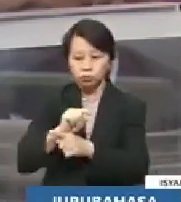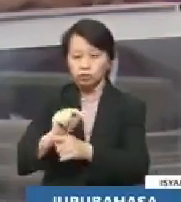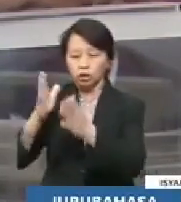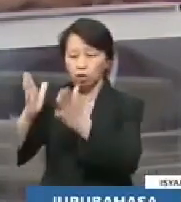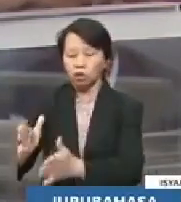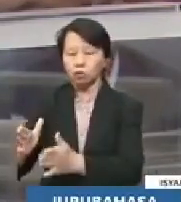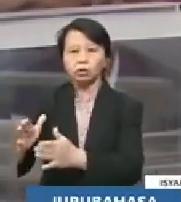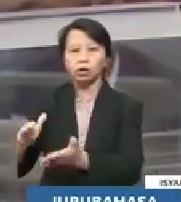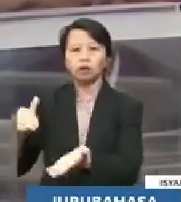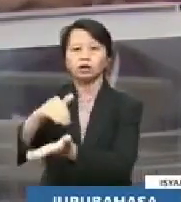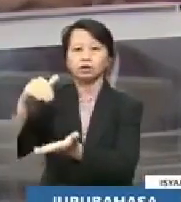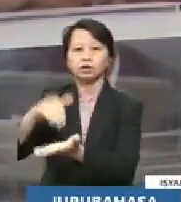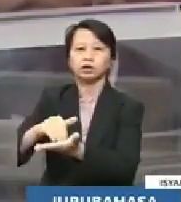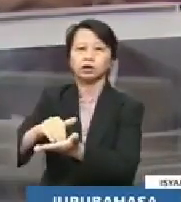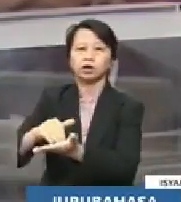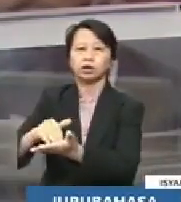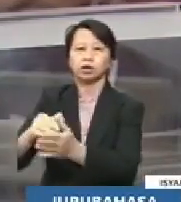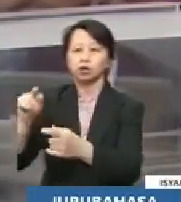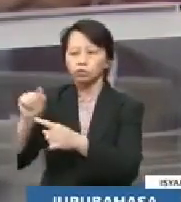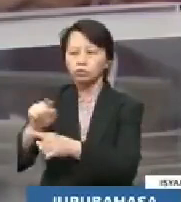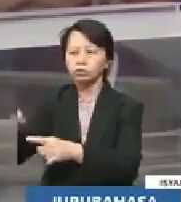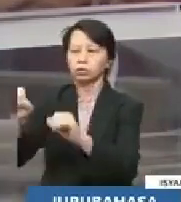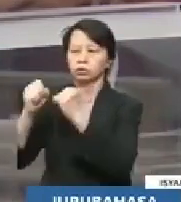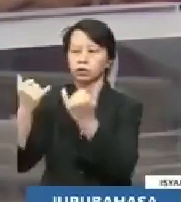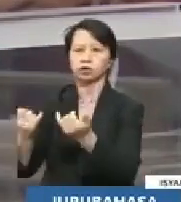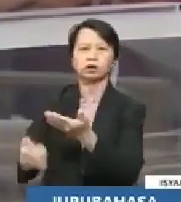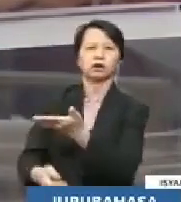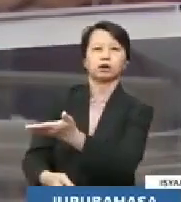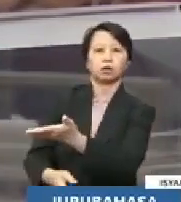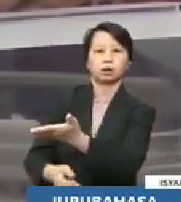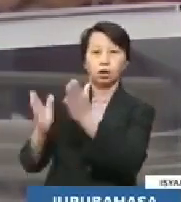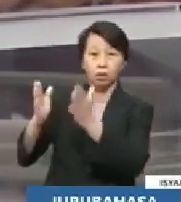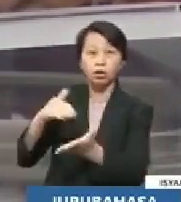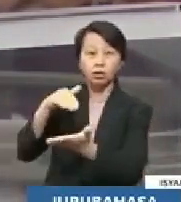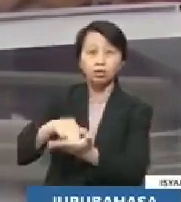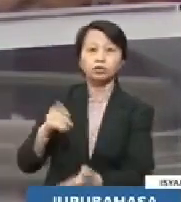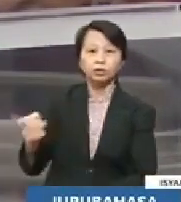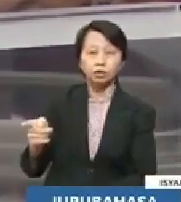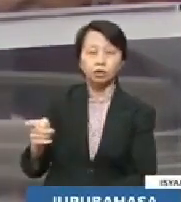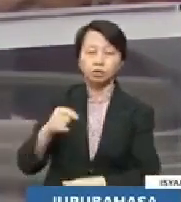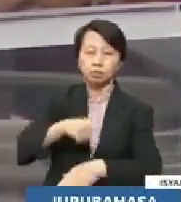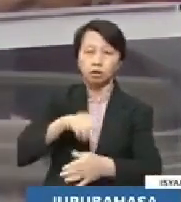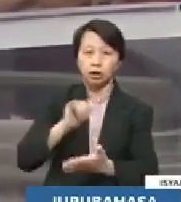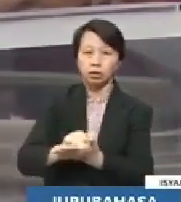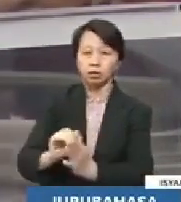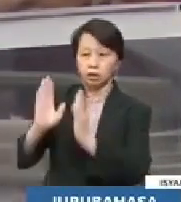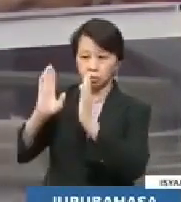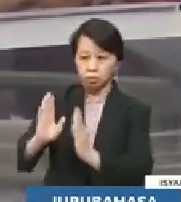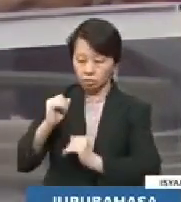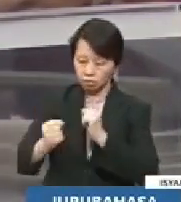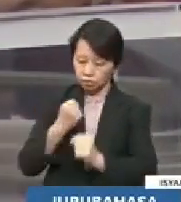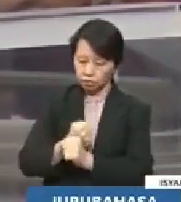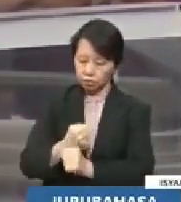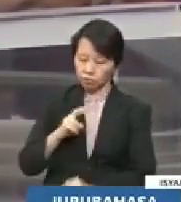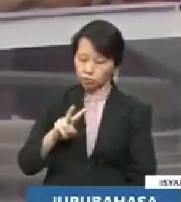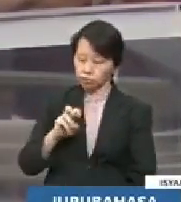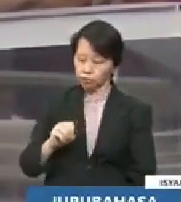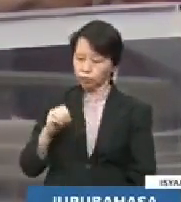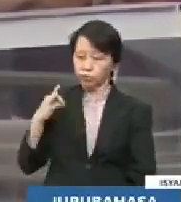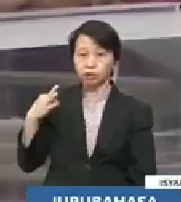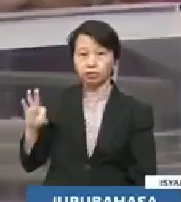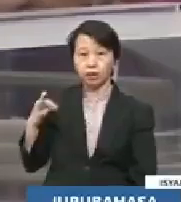Tengah yaitu Serikat hop rap beat limited yang mana pada ketika itu di perbankan pada tahun